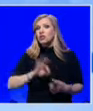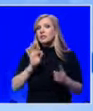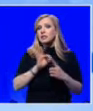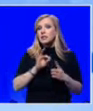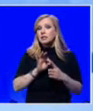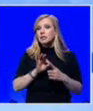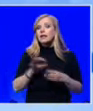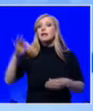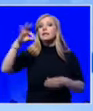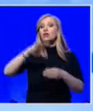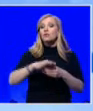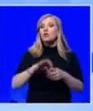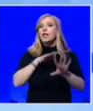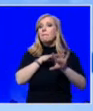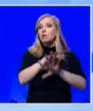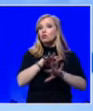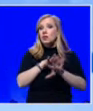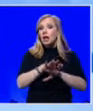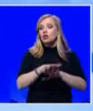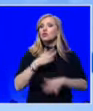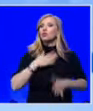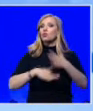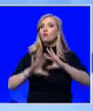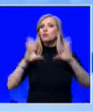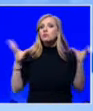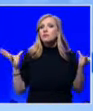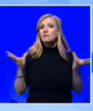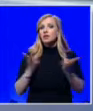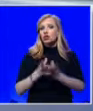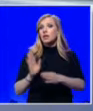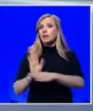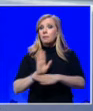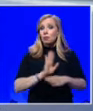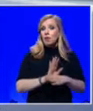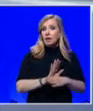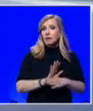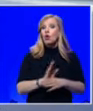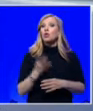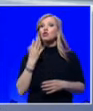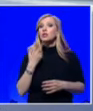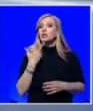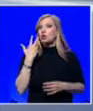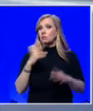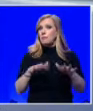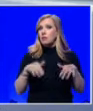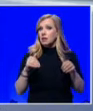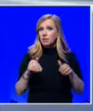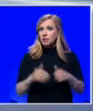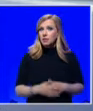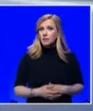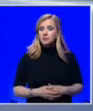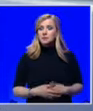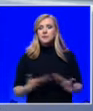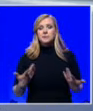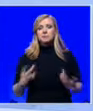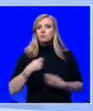бъдат удовлетворени всички идеи на депутатите от 48-я парламент? Ами, то трудно можем